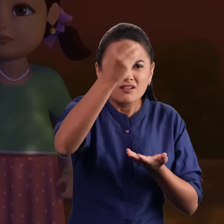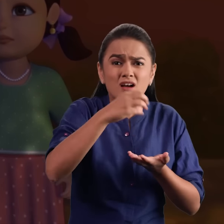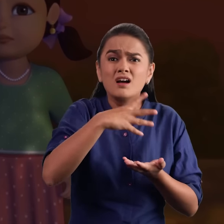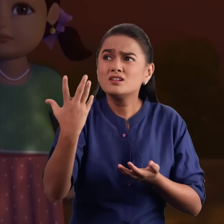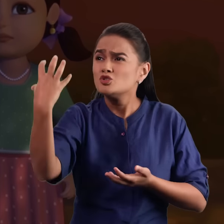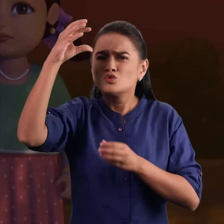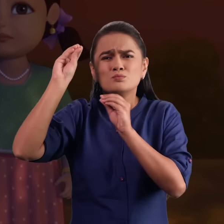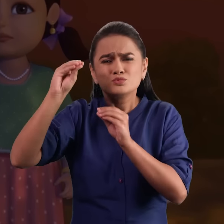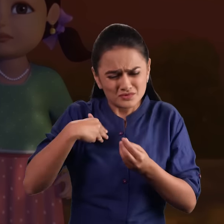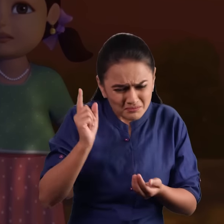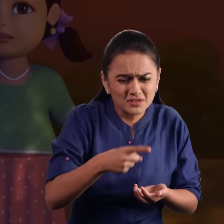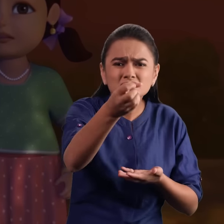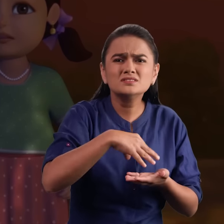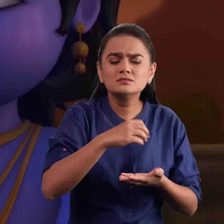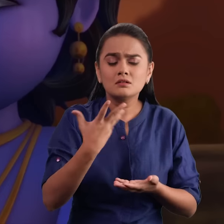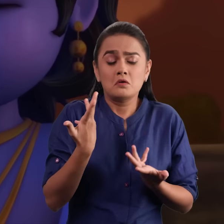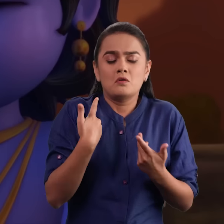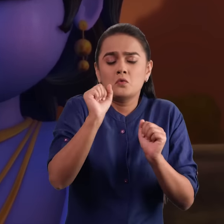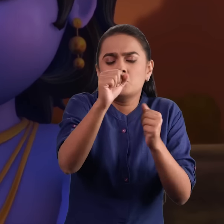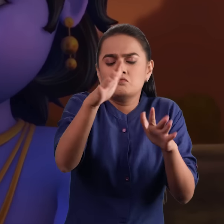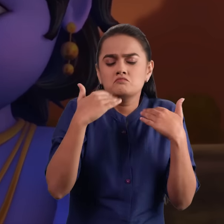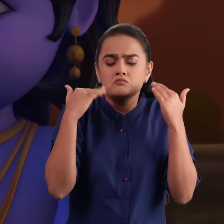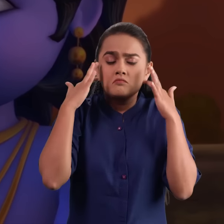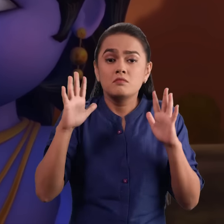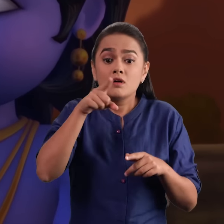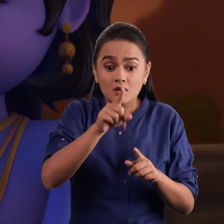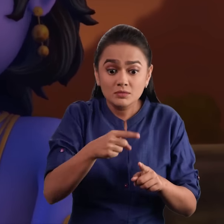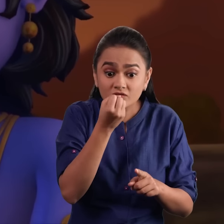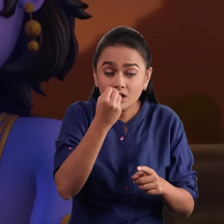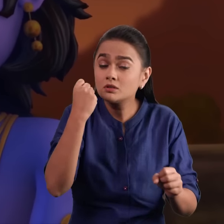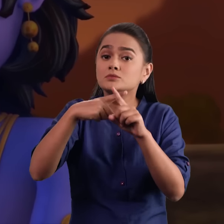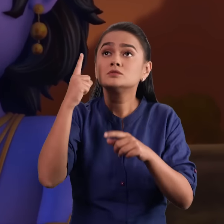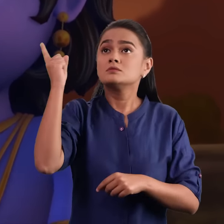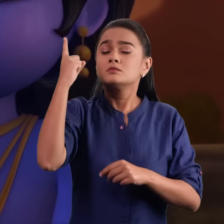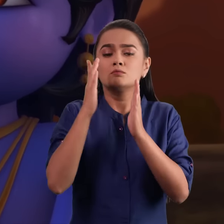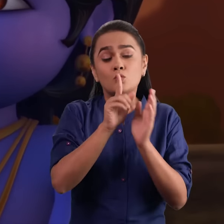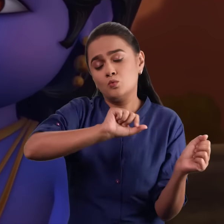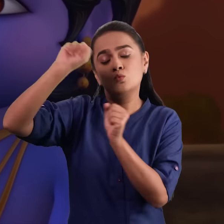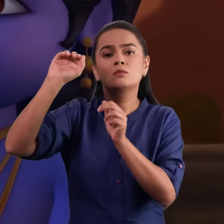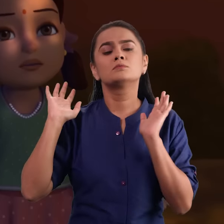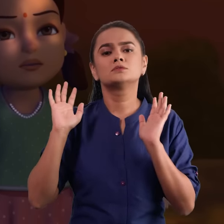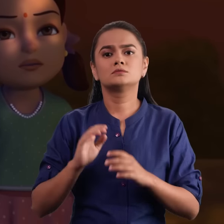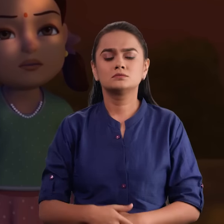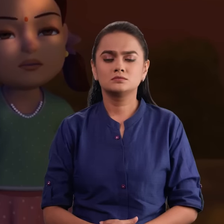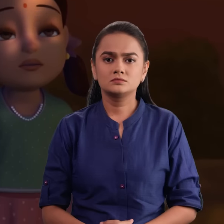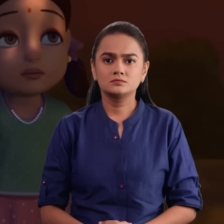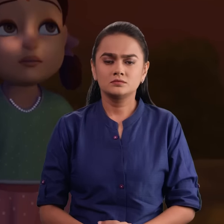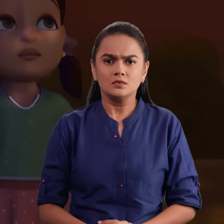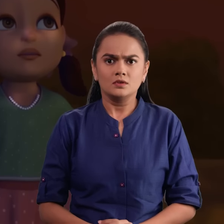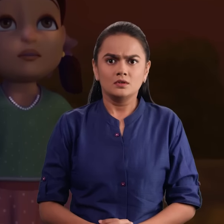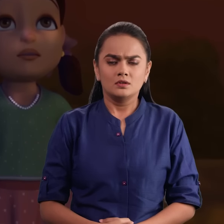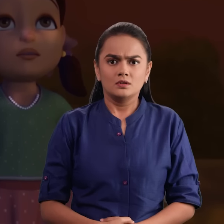ये पुष्प मालाएं सूर्य पूजा के लिए चाहिए। ये सोचना मेरा काम नहीं। अब ये पुष्प केवल भगवान विष्णु के लिए है।